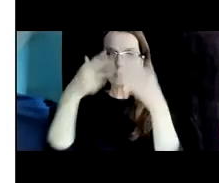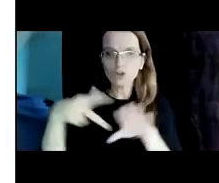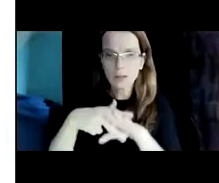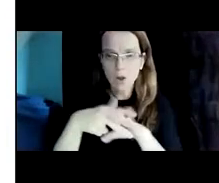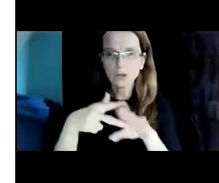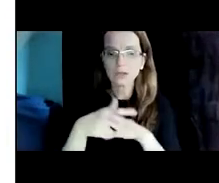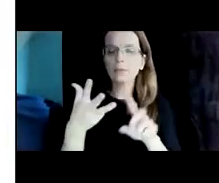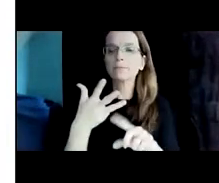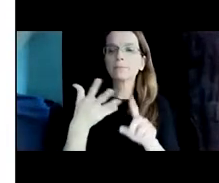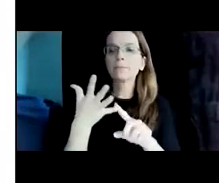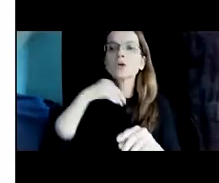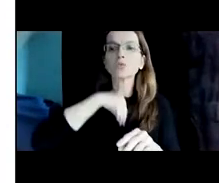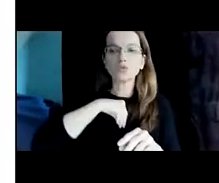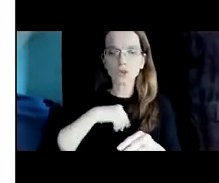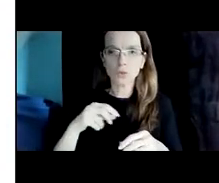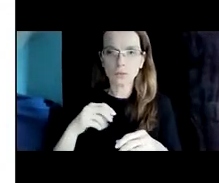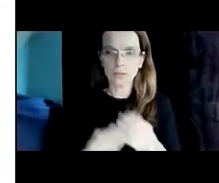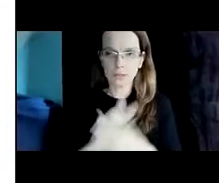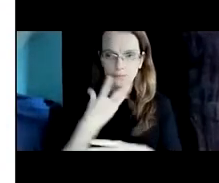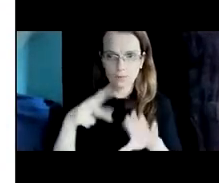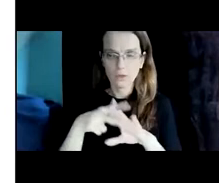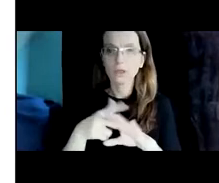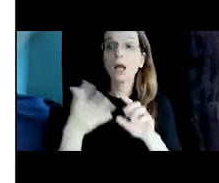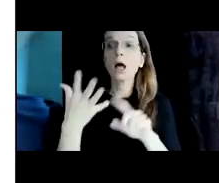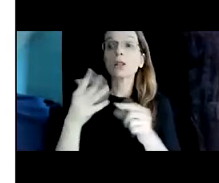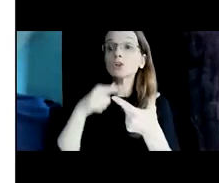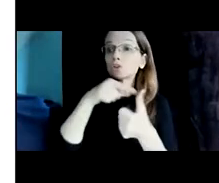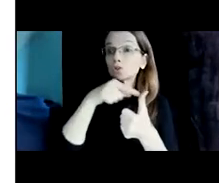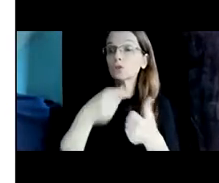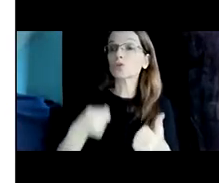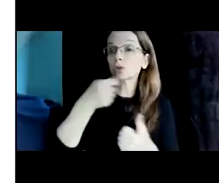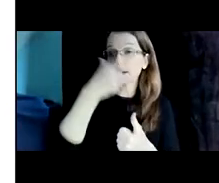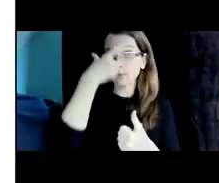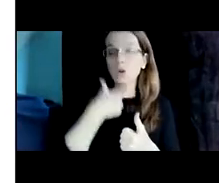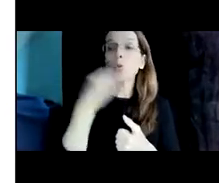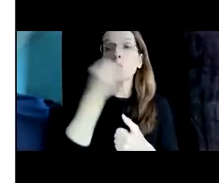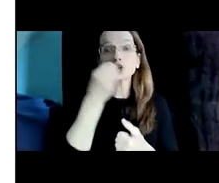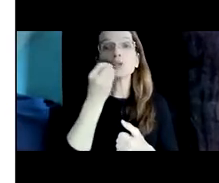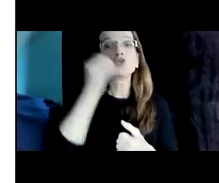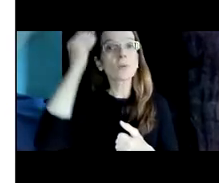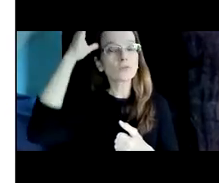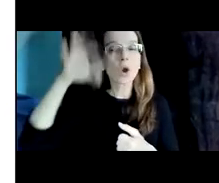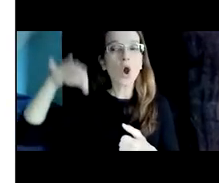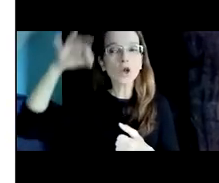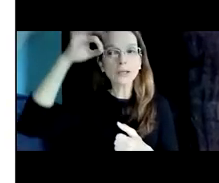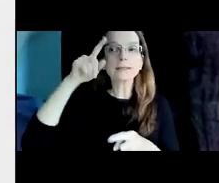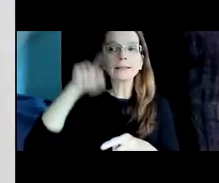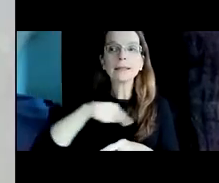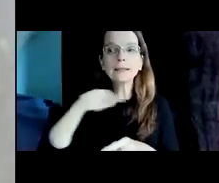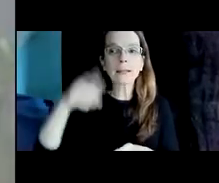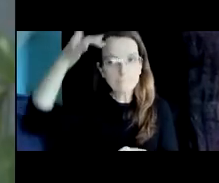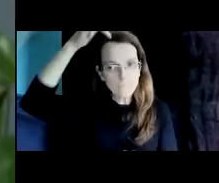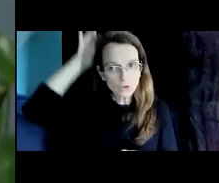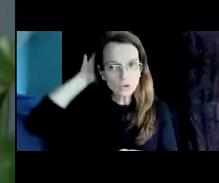osebe z motnjami v duševnem razvoju, dodani pa sta tudi poglavji o učenju in izobraževanju odraslih ter o možganih.